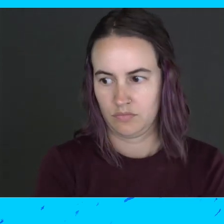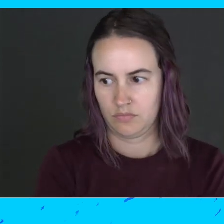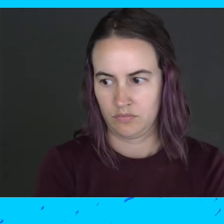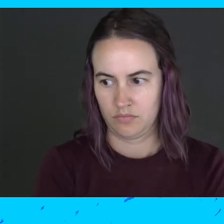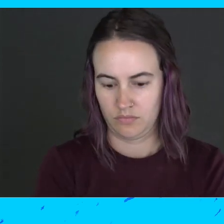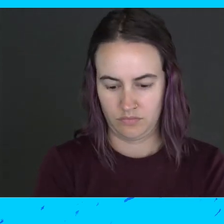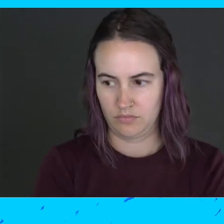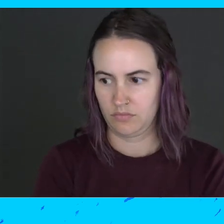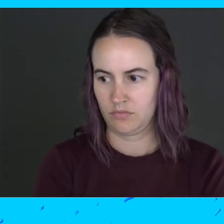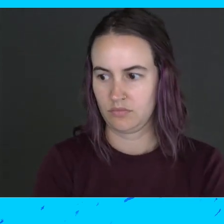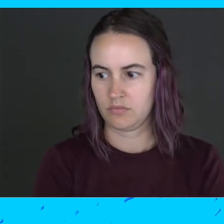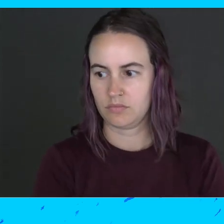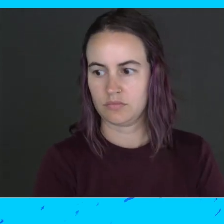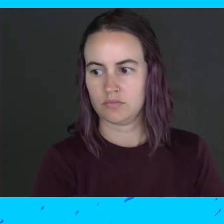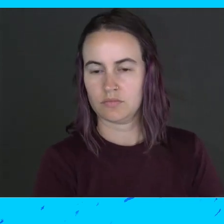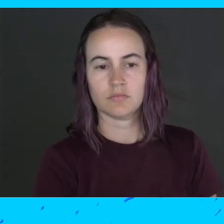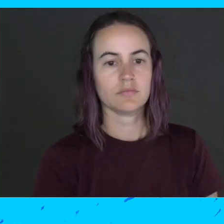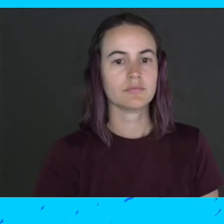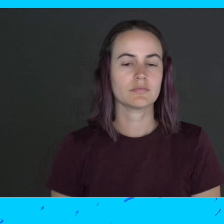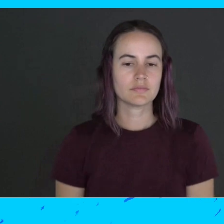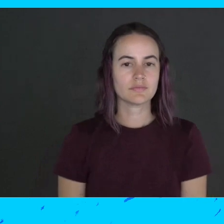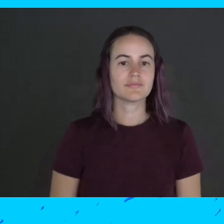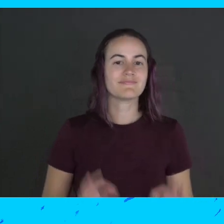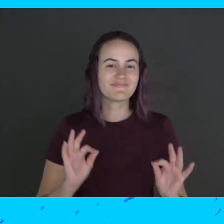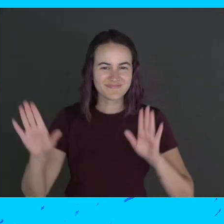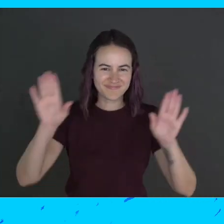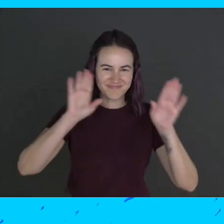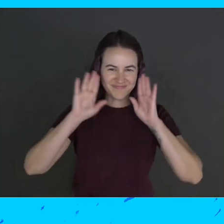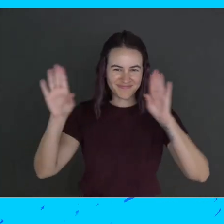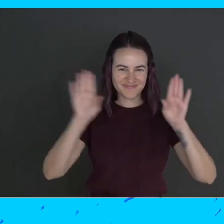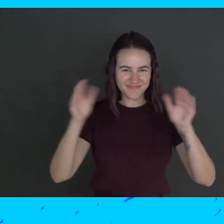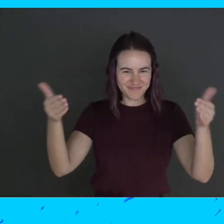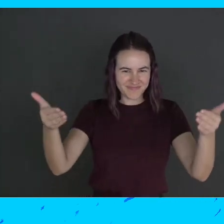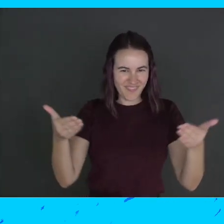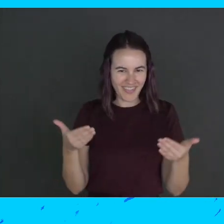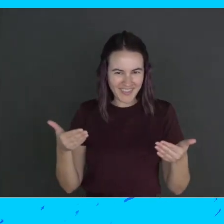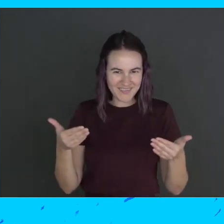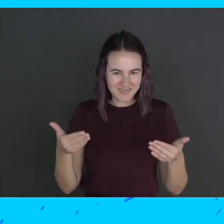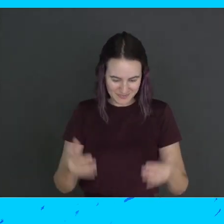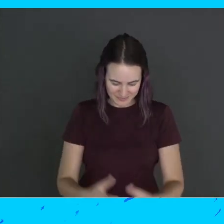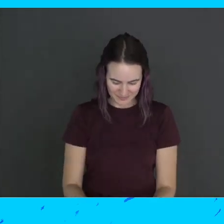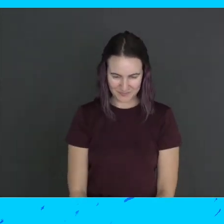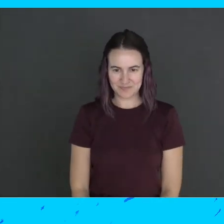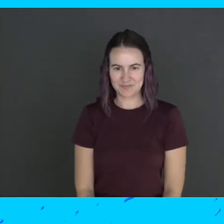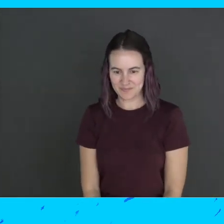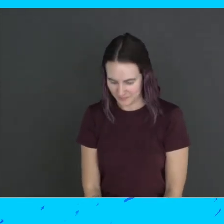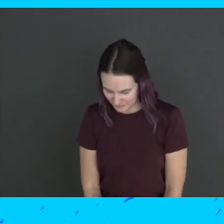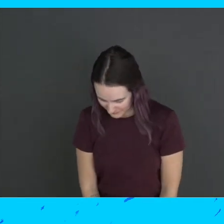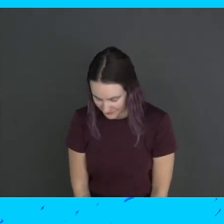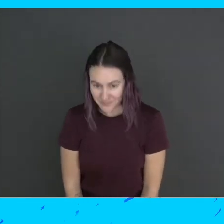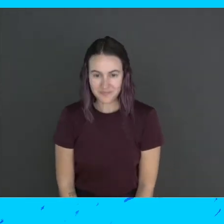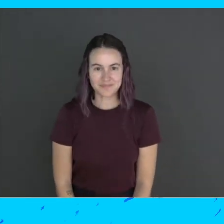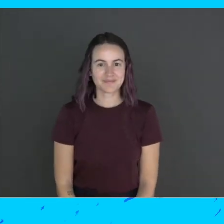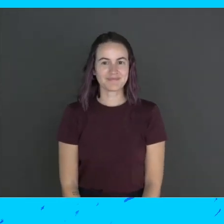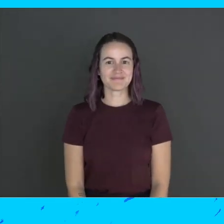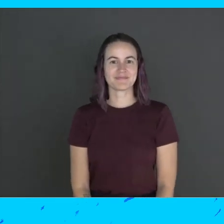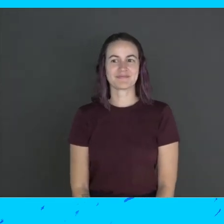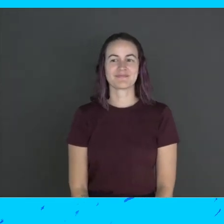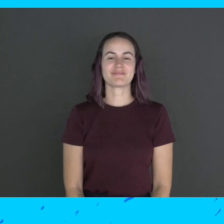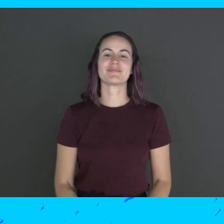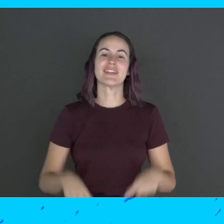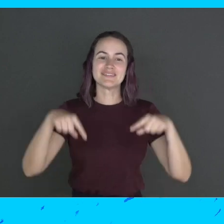Okay, hi everyone. Welcome. Welcome to this session organized by